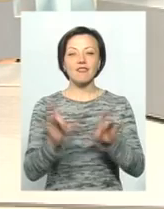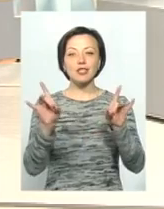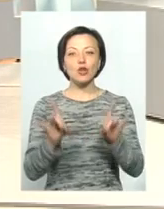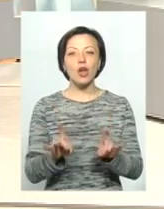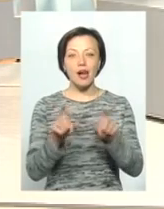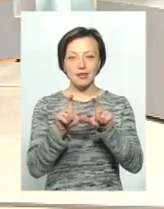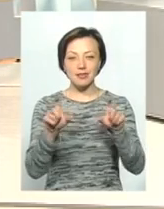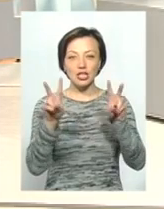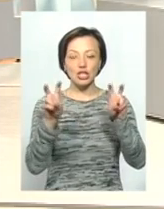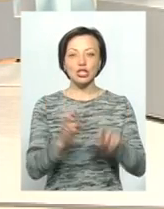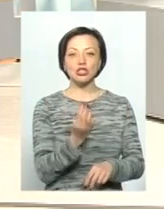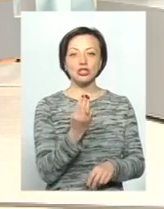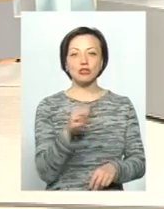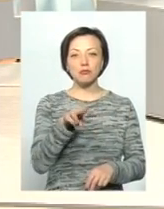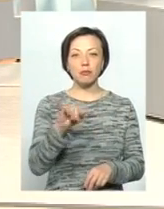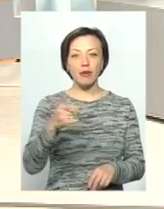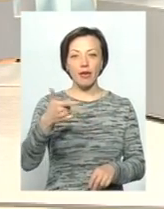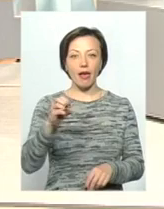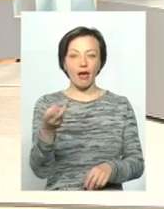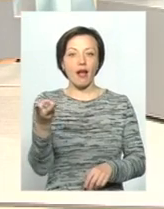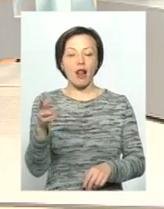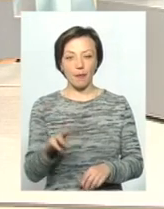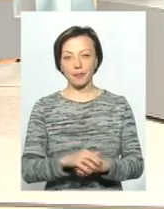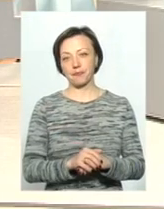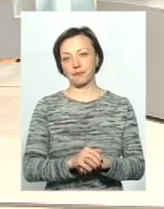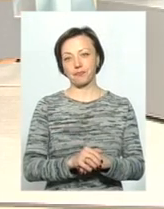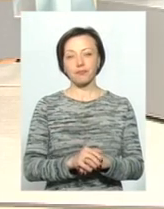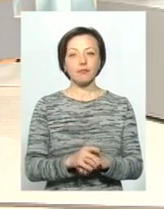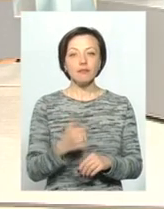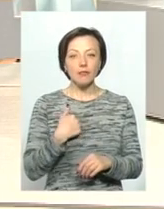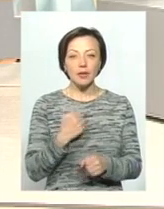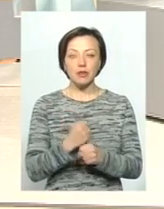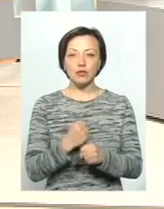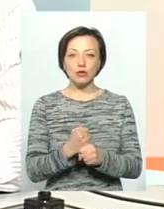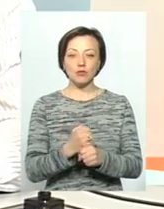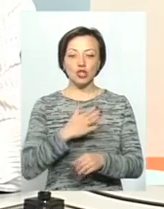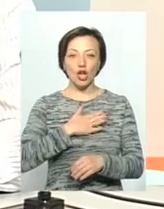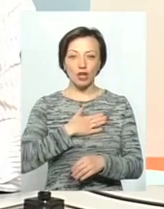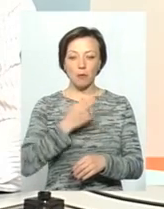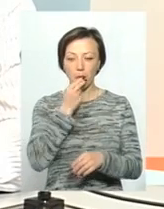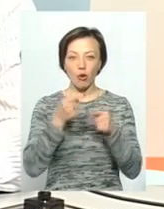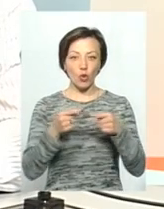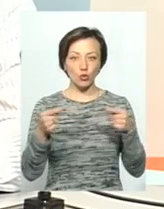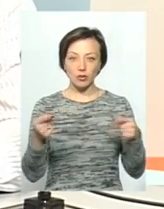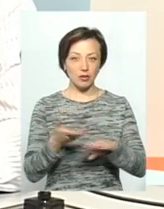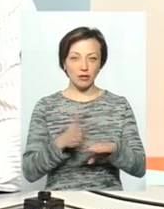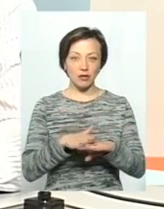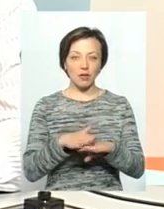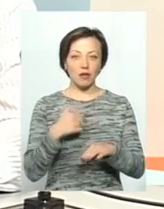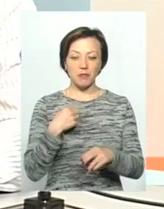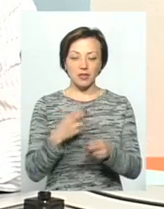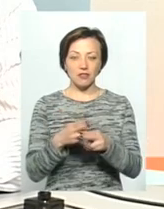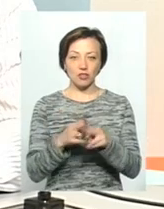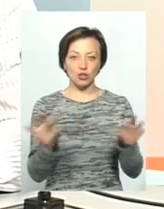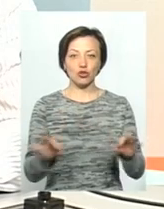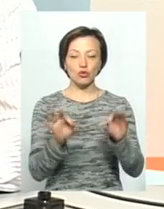Шпігеля. Що нам завдяки тому, що ми працюємо з нашими продуктами, якби працювати не тяжко, нам якби мало що заважає.